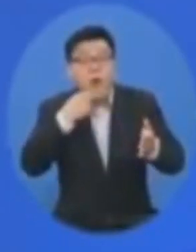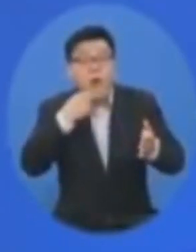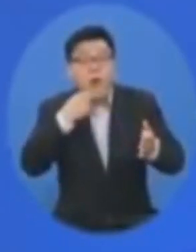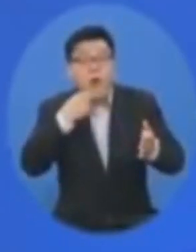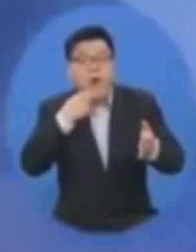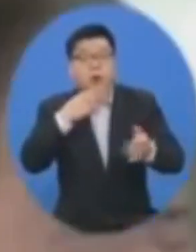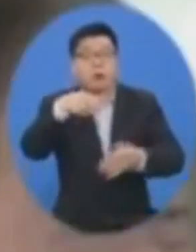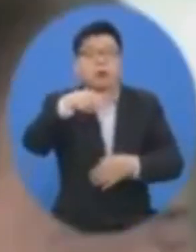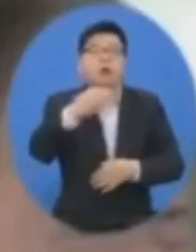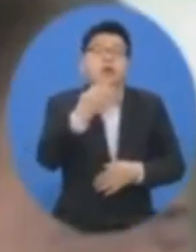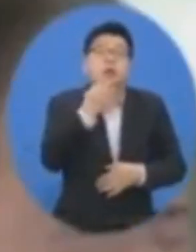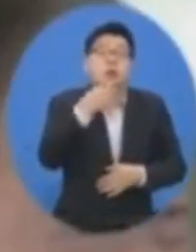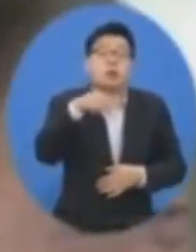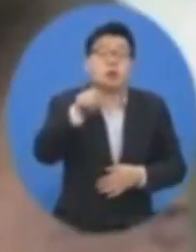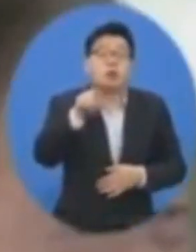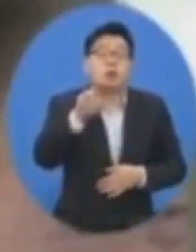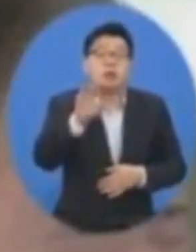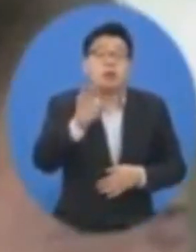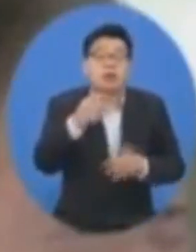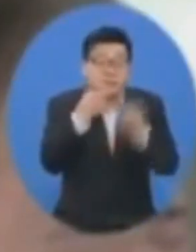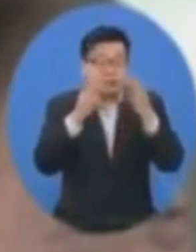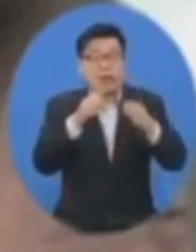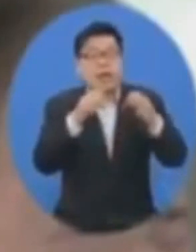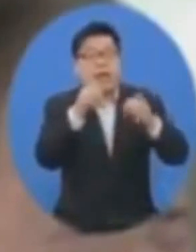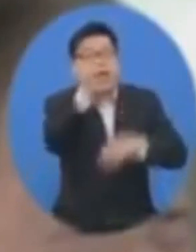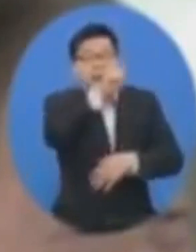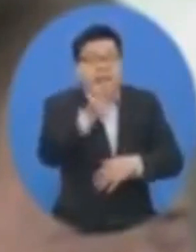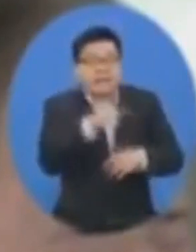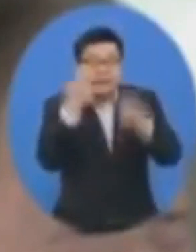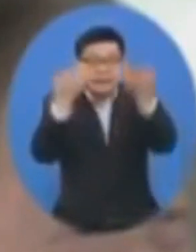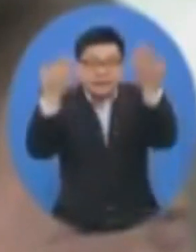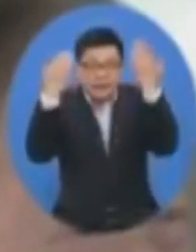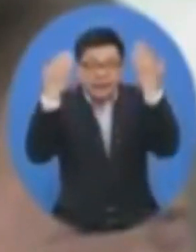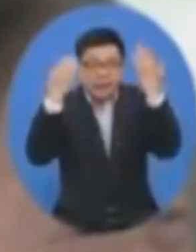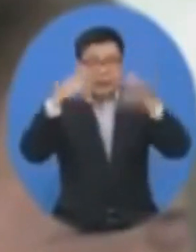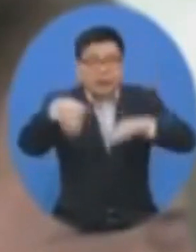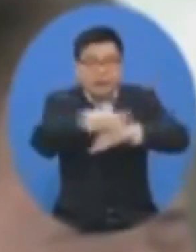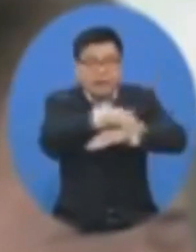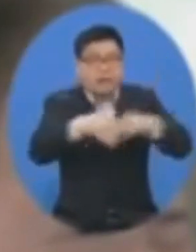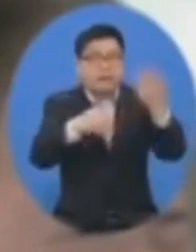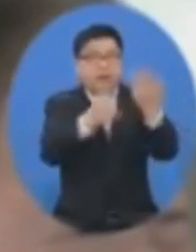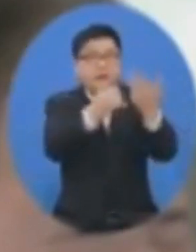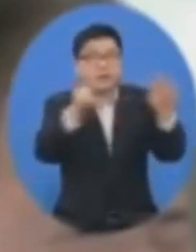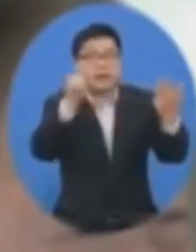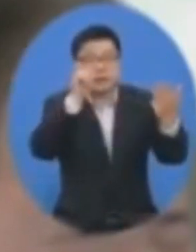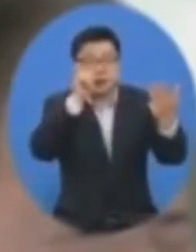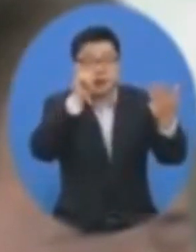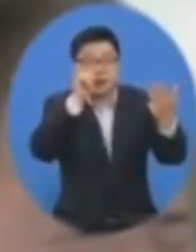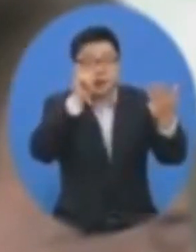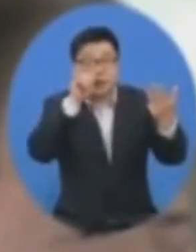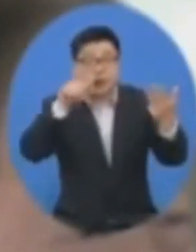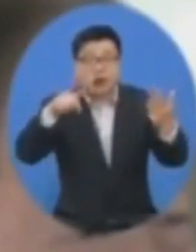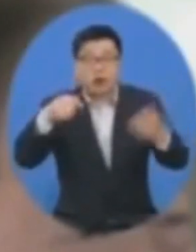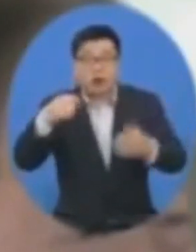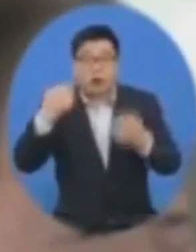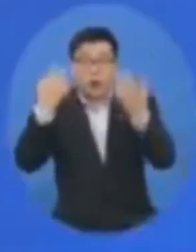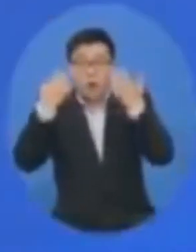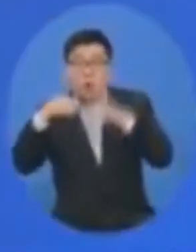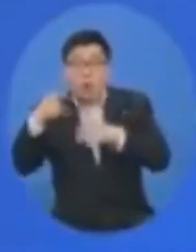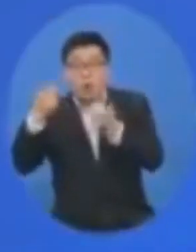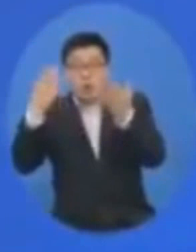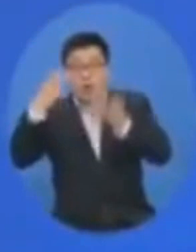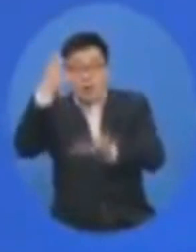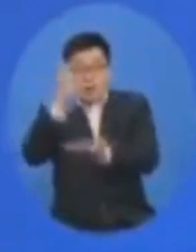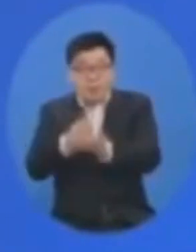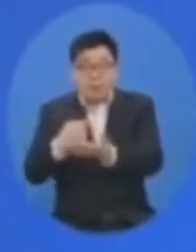아니 서울상대라고 하면 안 되지. S대 상대 학생들이 8명이 있었고 고대법대는 저 혼자 있었는데 그분들끼리